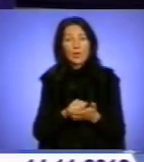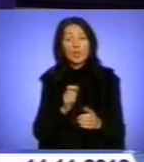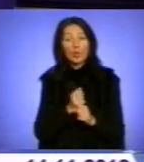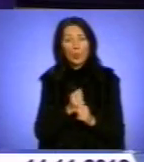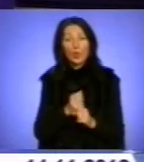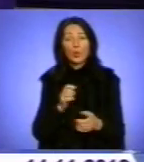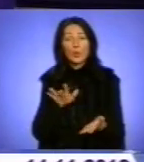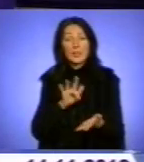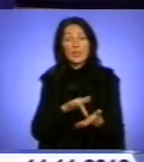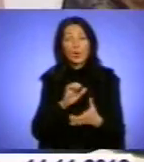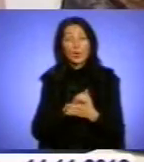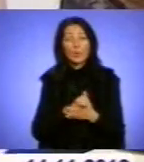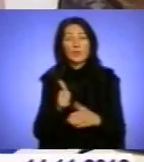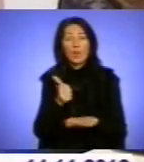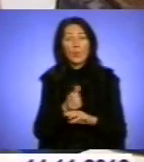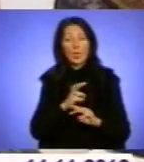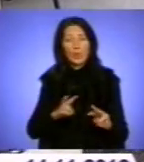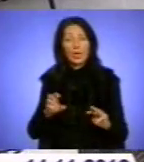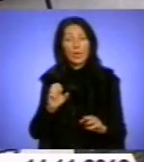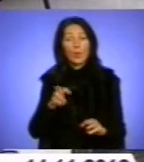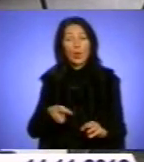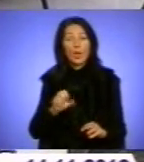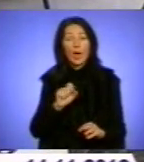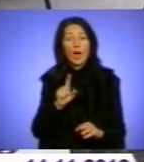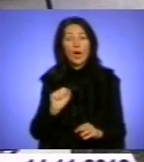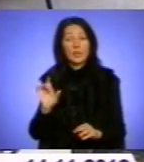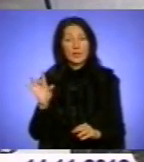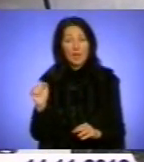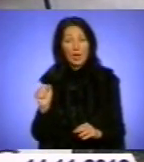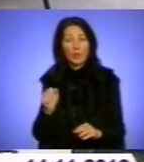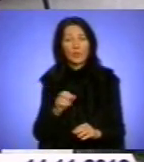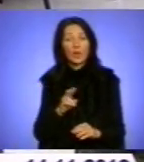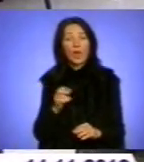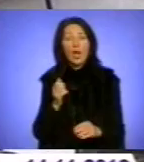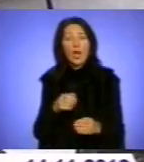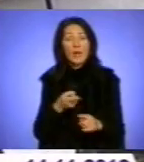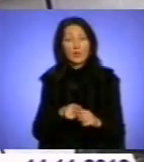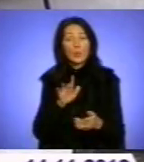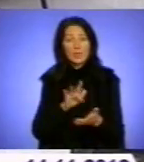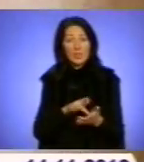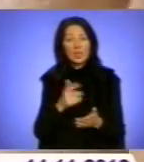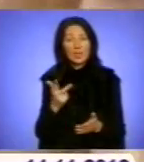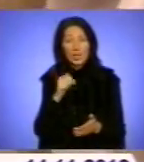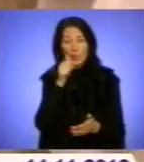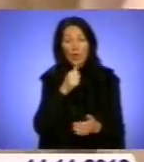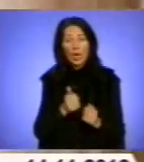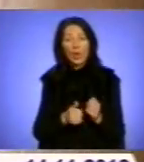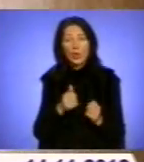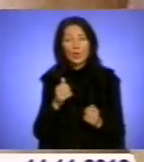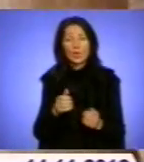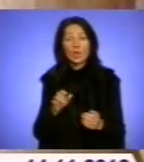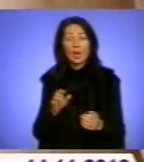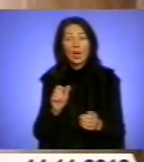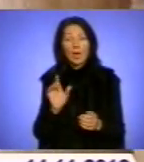прем'єр Микола Азаров. Анна Лях працює у центрі вже 3 роки. Каже, щодня до контактного центру надходить близько 2000 дзвінків.